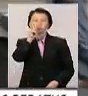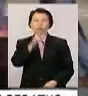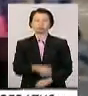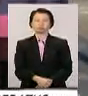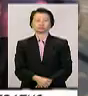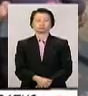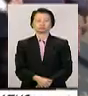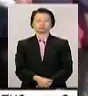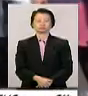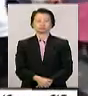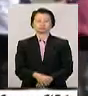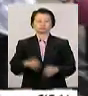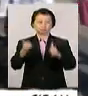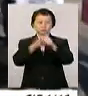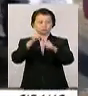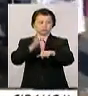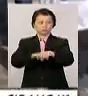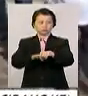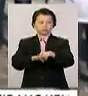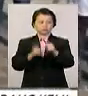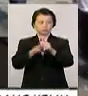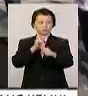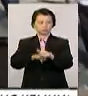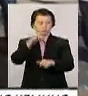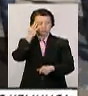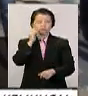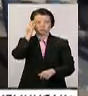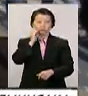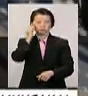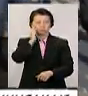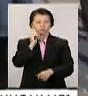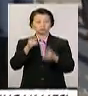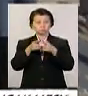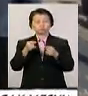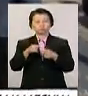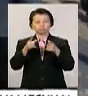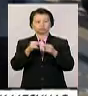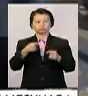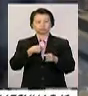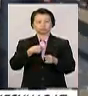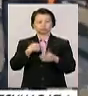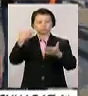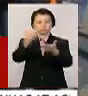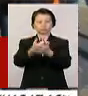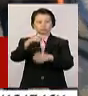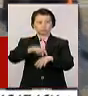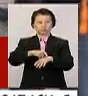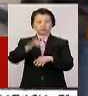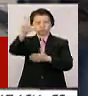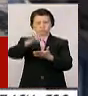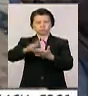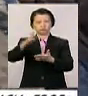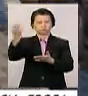Very grateful. This is my first time in experience of this. I arrived here just 3 weeks